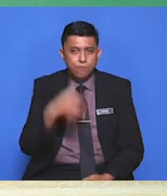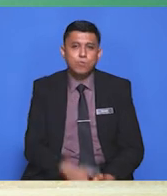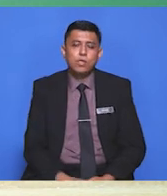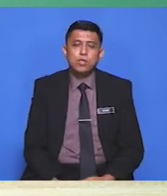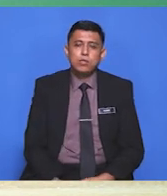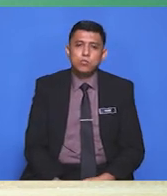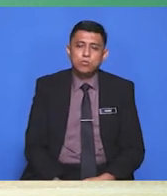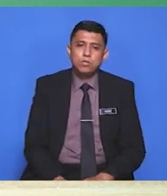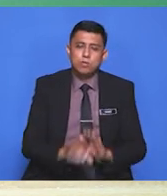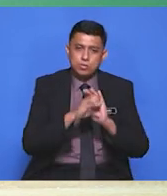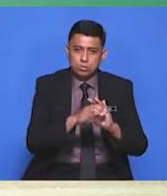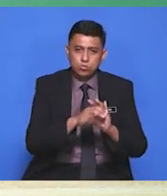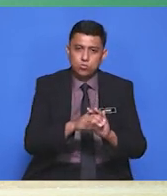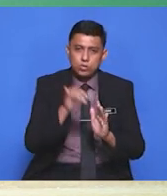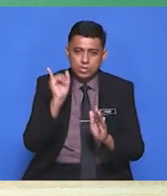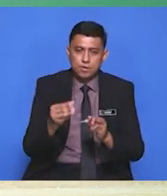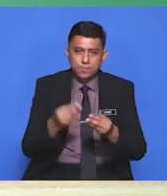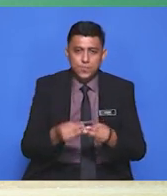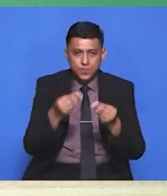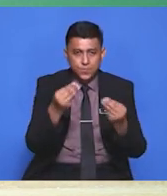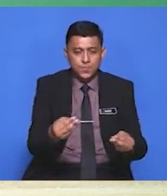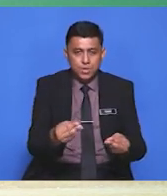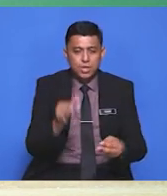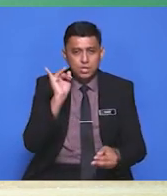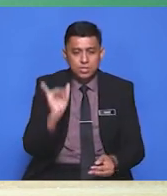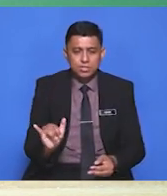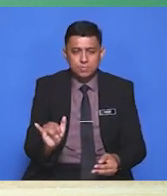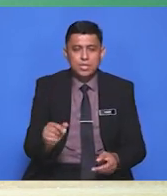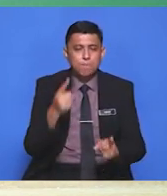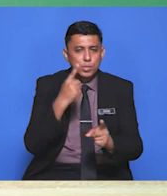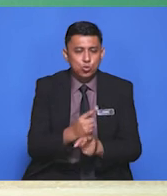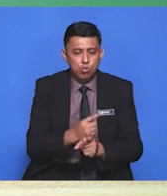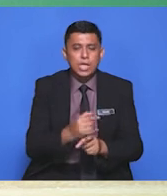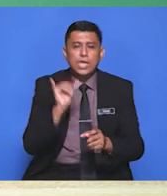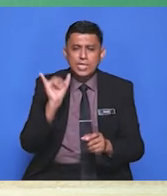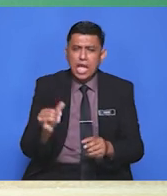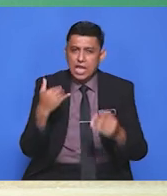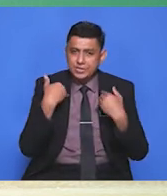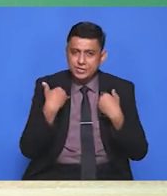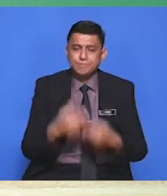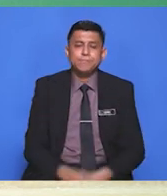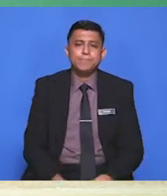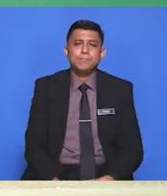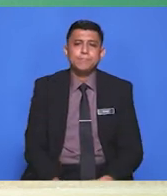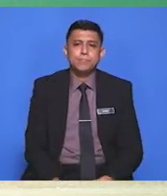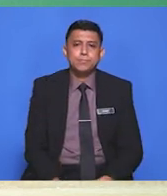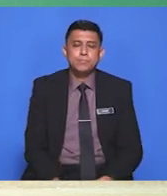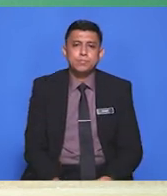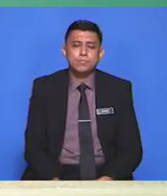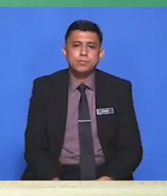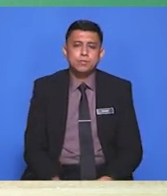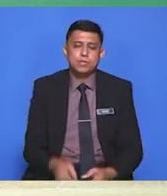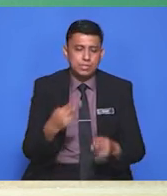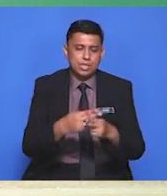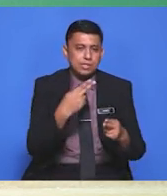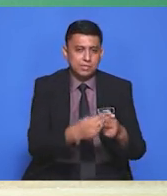sebab contoh yang diberikan mestilah contoh yang spesifik. Jika syarikat telekomunikasi, nyatakan